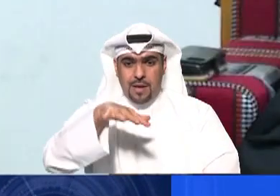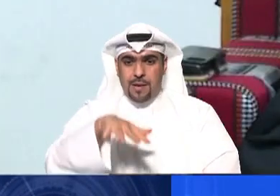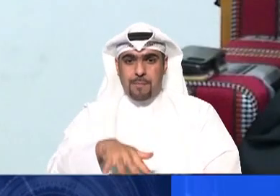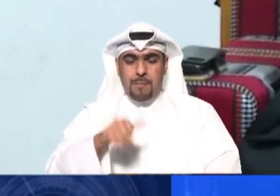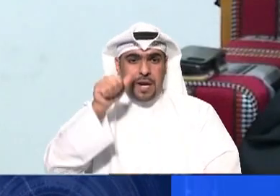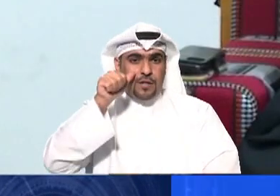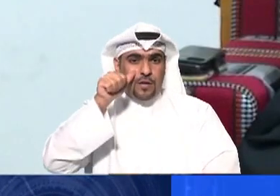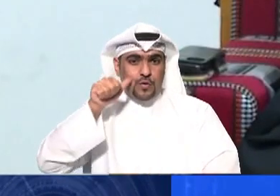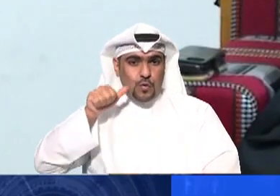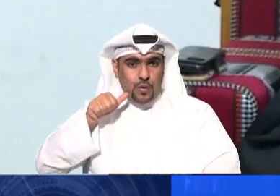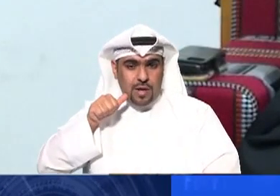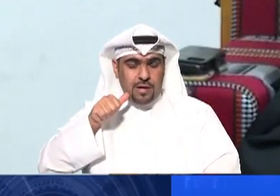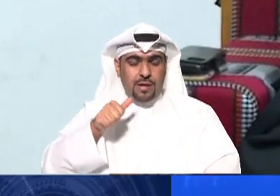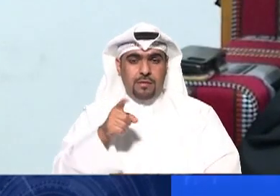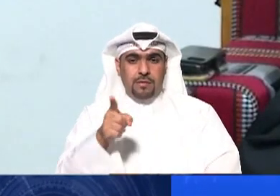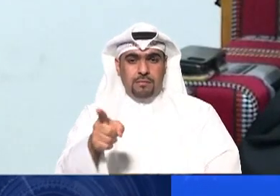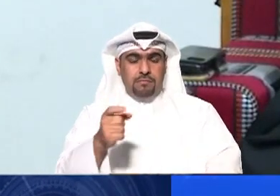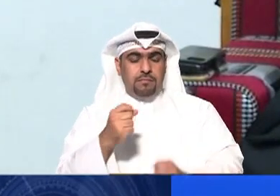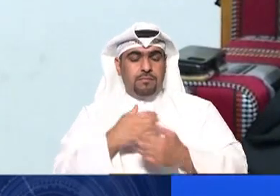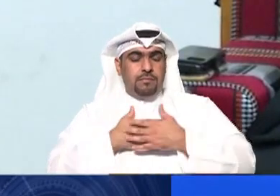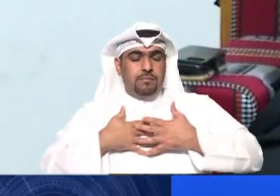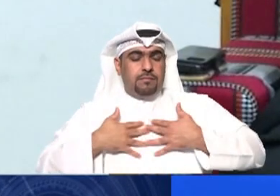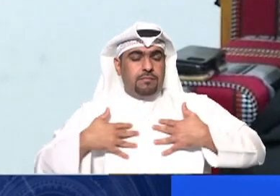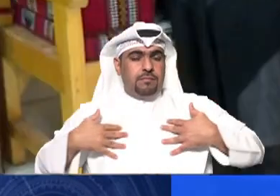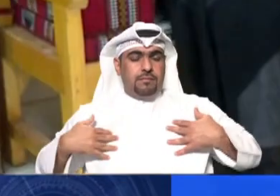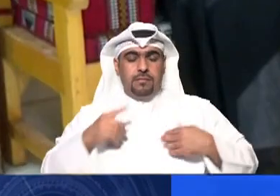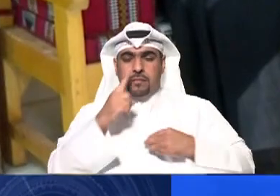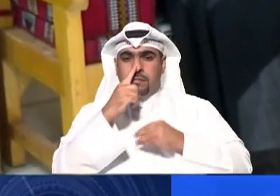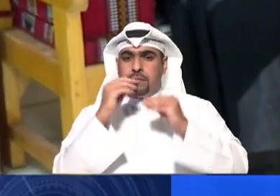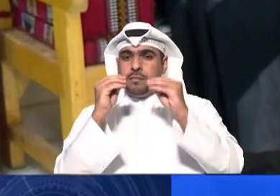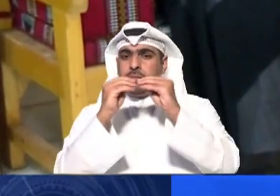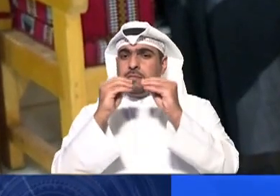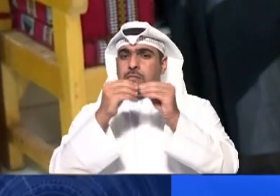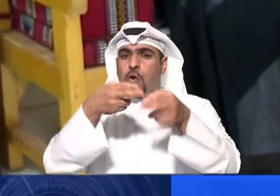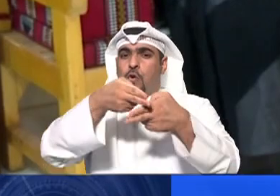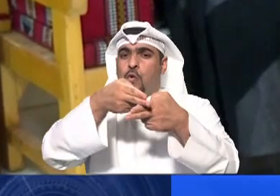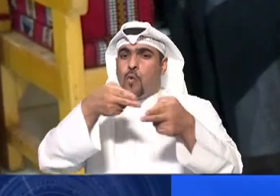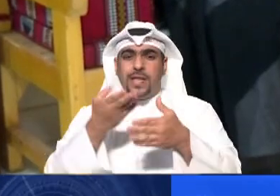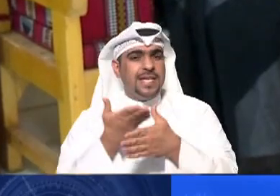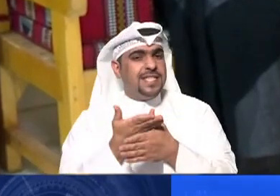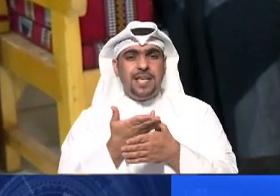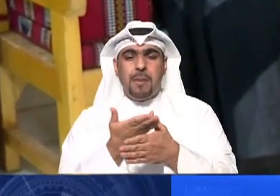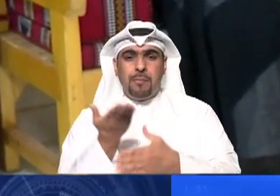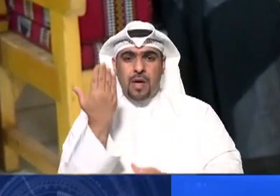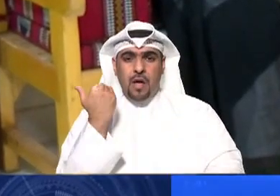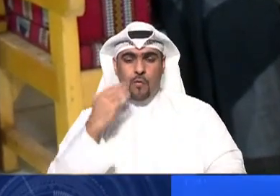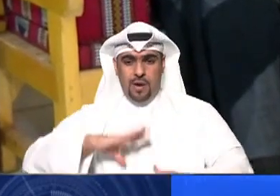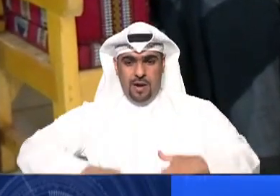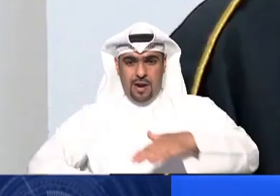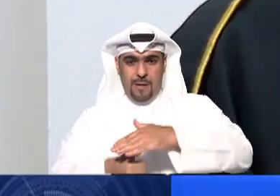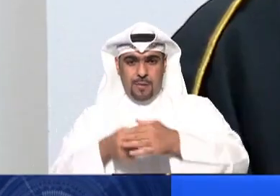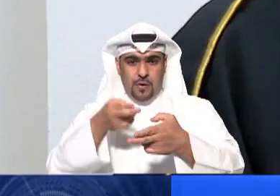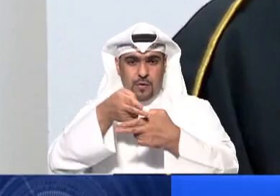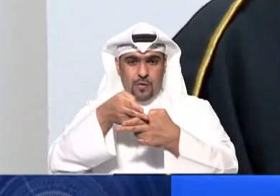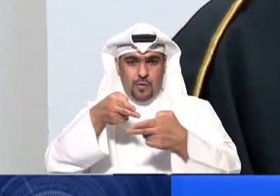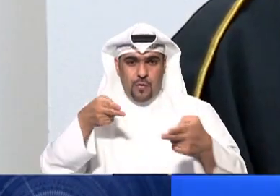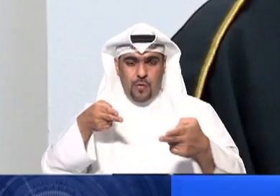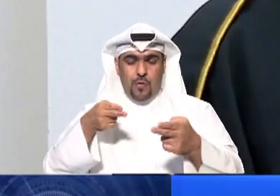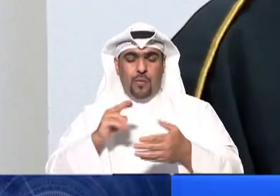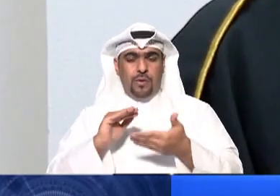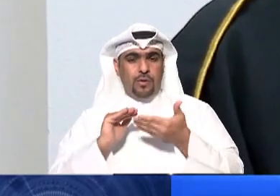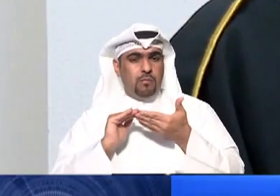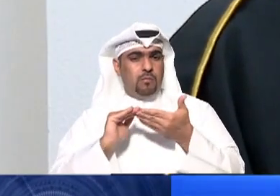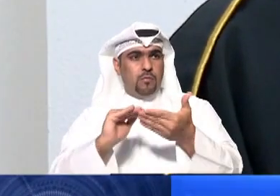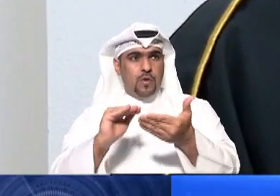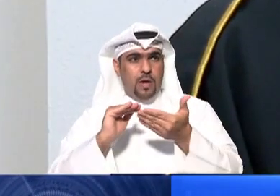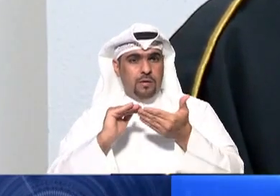الكويت معها في كل المحن والإحن، حيث كانت حاضرة بقيادة قائد الإنسانية. يعجز